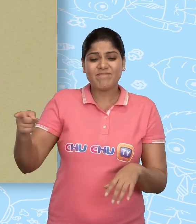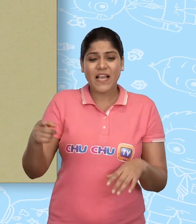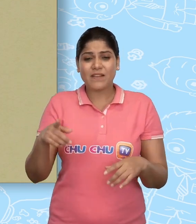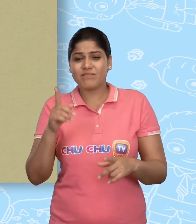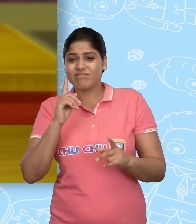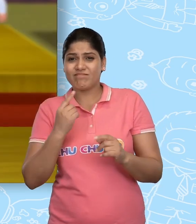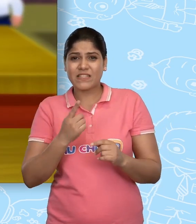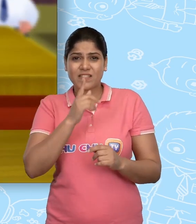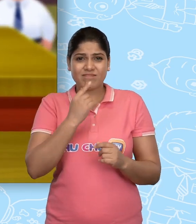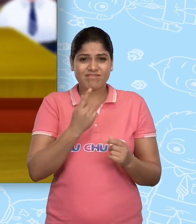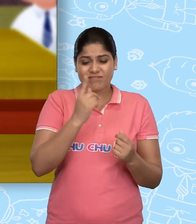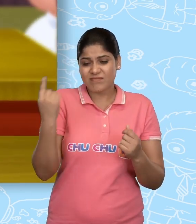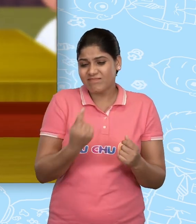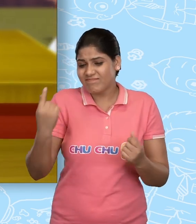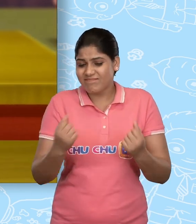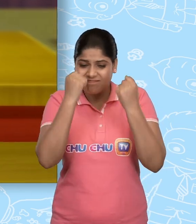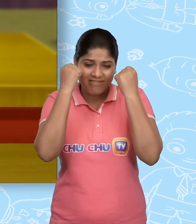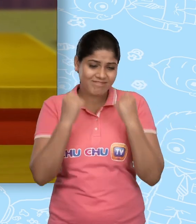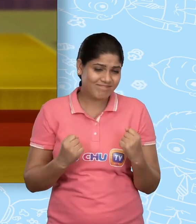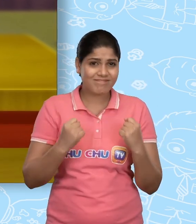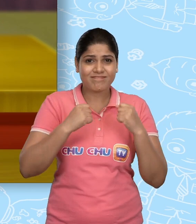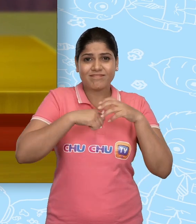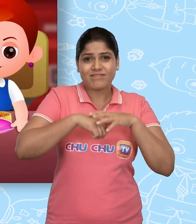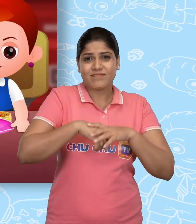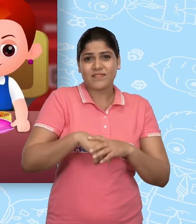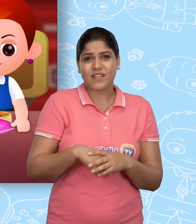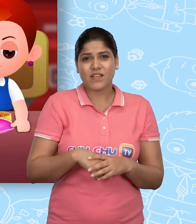रिसेस के समय भी चाचा बस अकेला ही बैठा रहा।